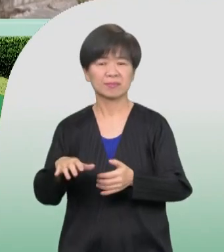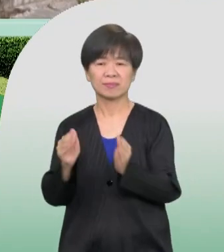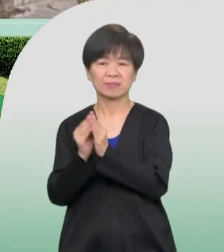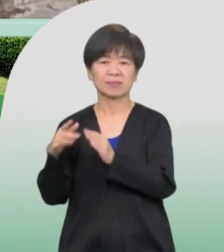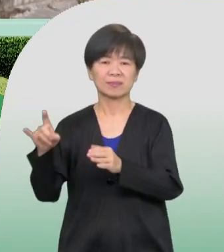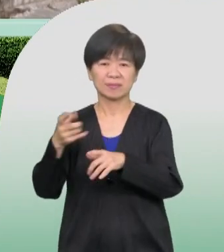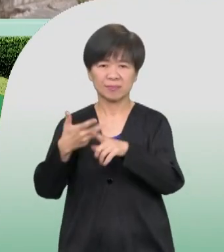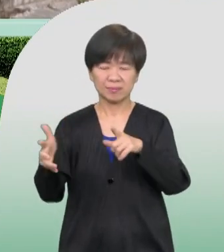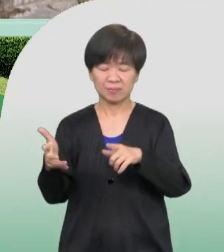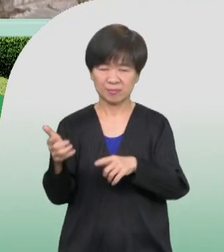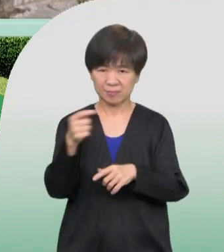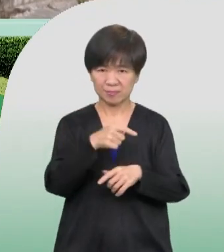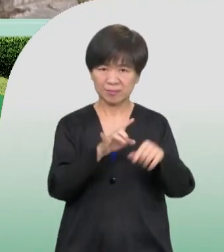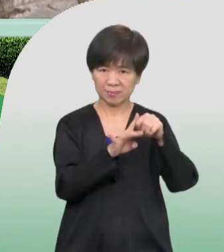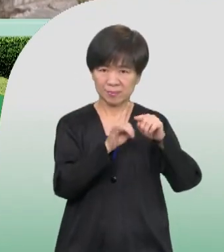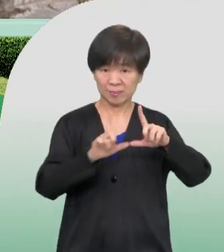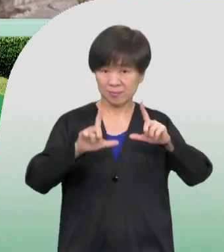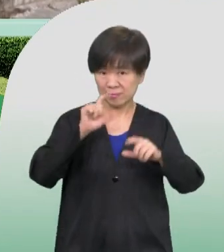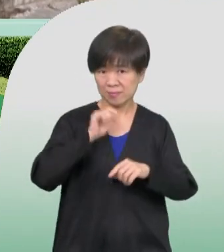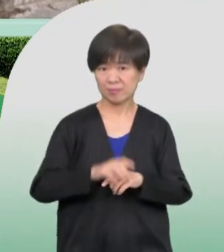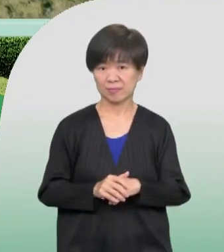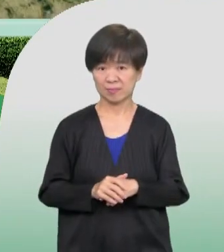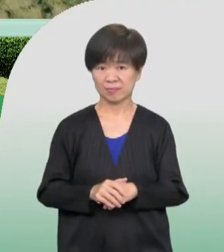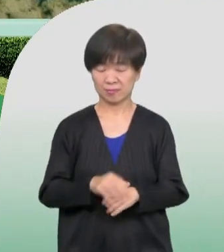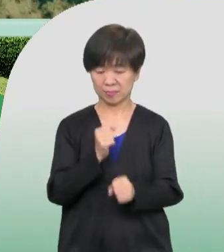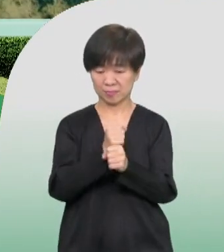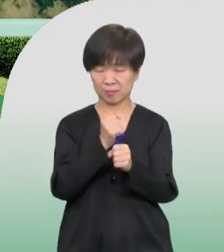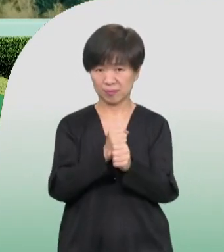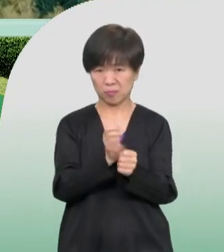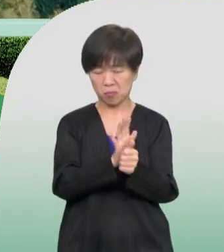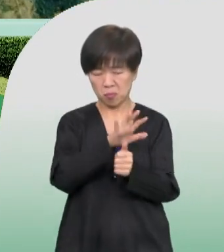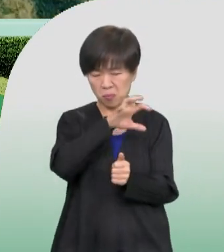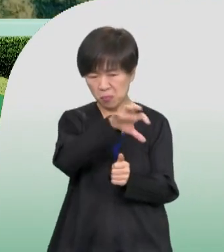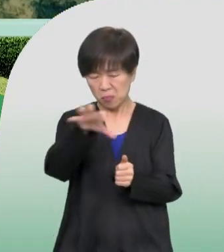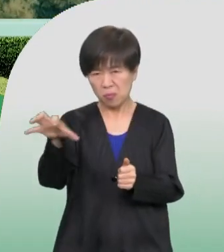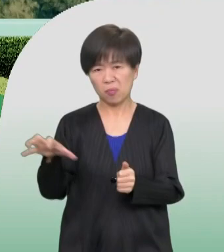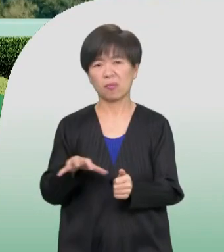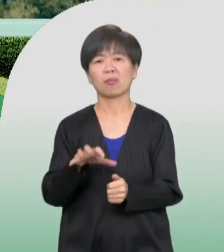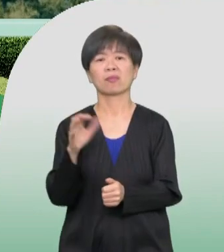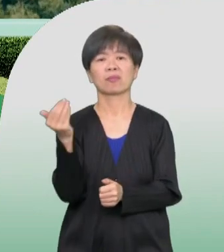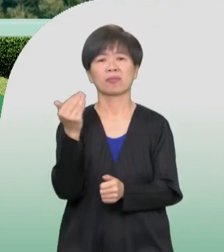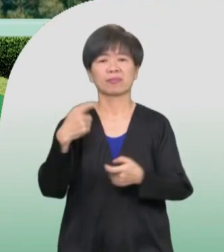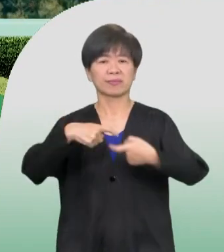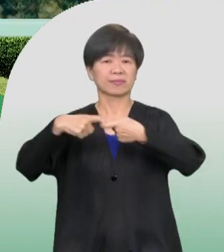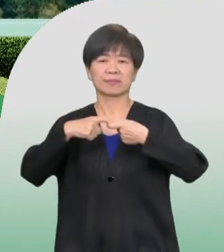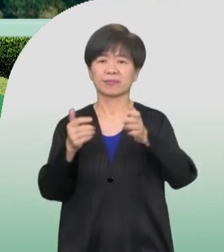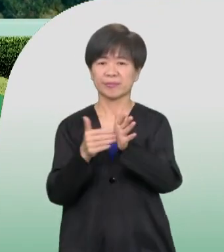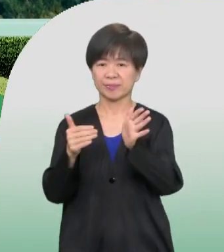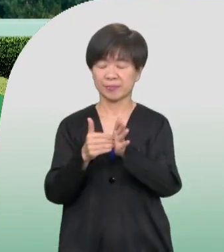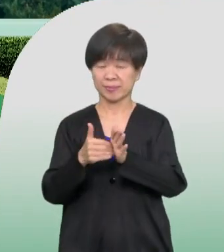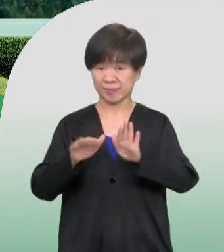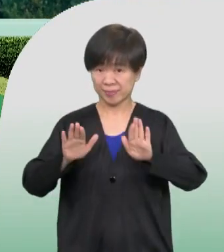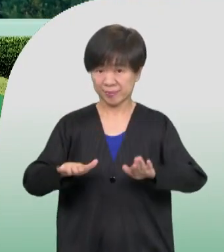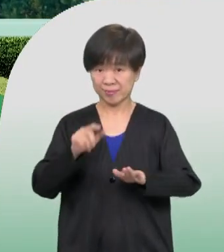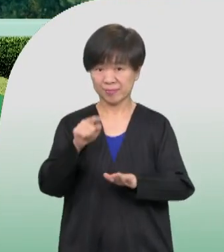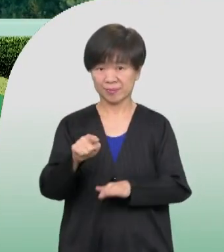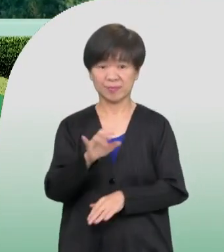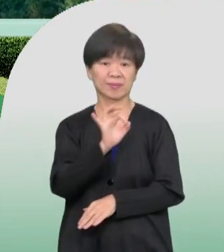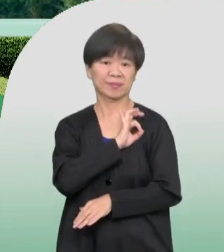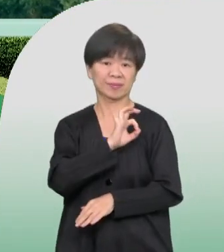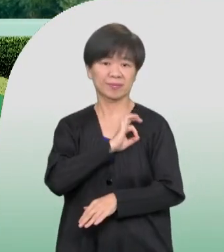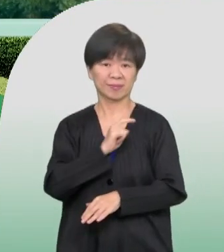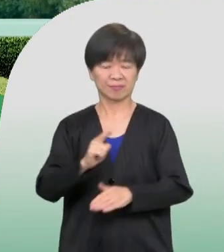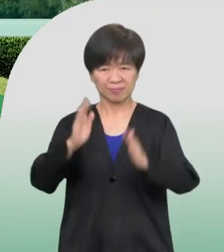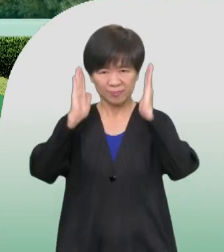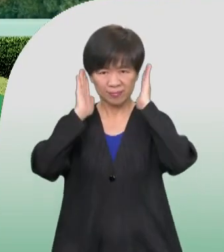潭到台中东势，也是当天经辟谣的九个工作站形成连绵。今年台湾装置线路